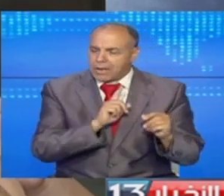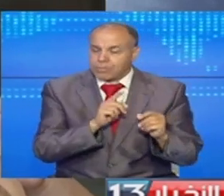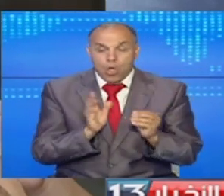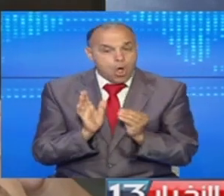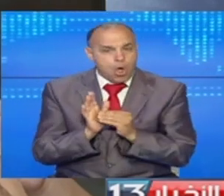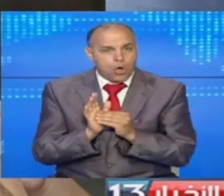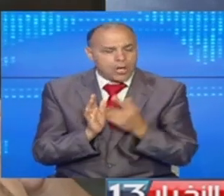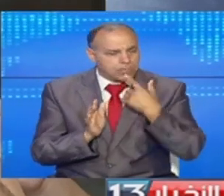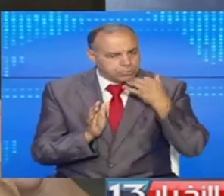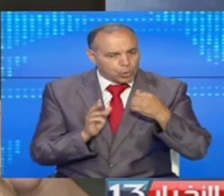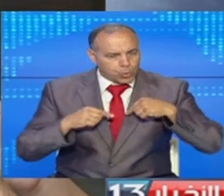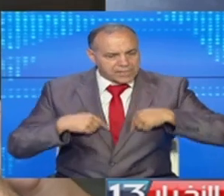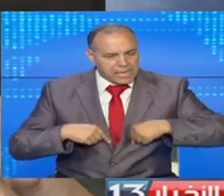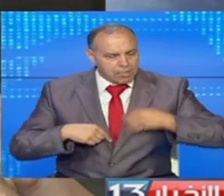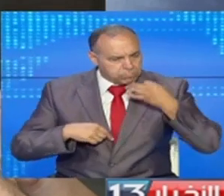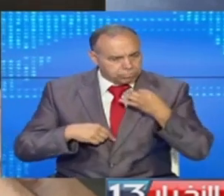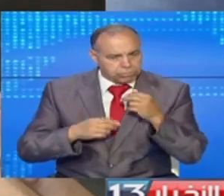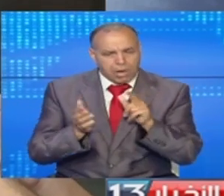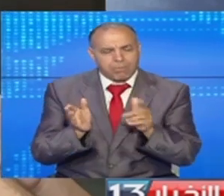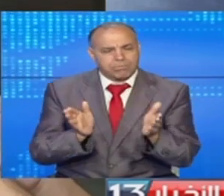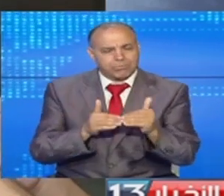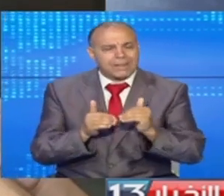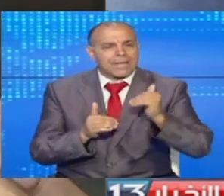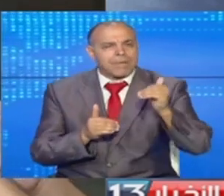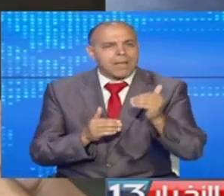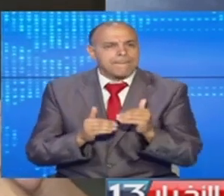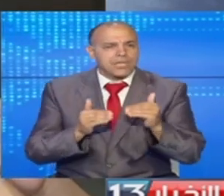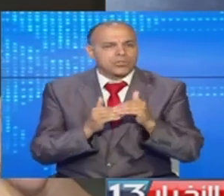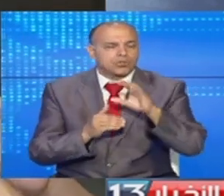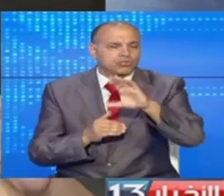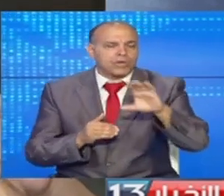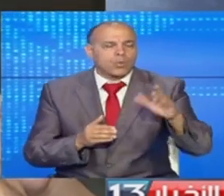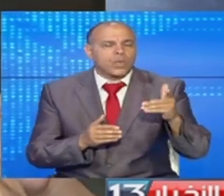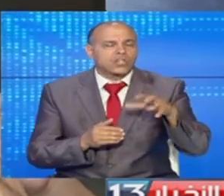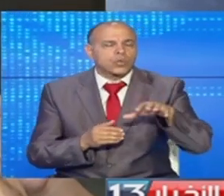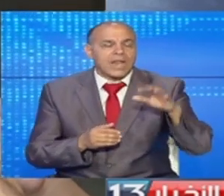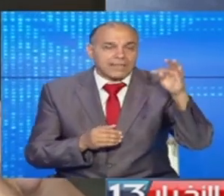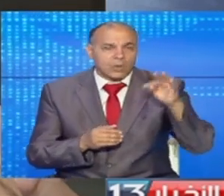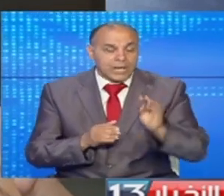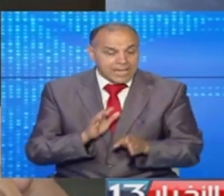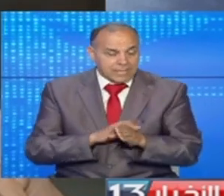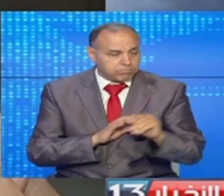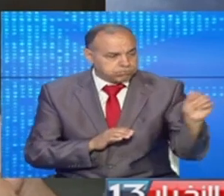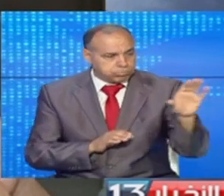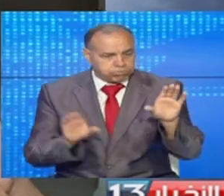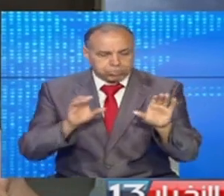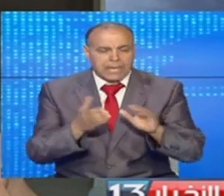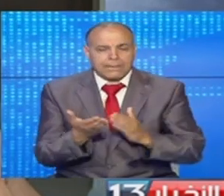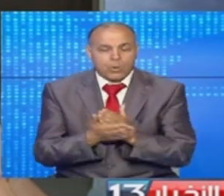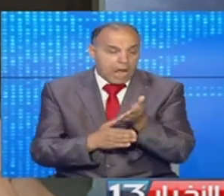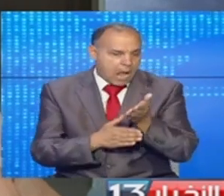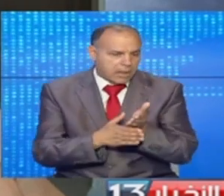أيضا تعهد الحكومة بأنها تفعل صندوق التنمية في مستوى جهة تطاوين والانطلاق في تمويل المشاريع اللي هي